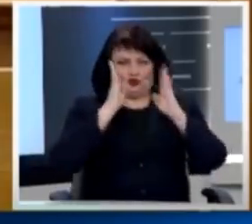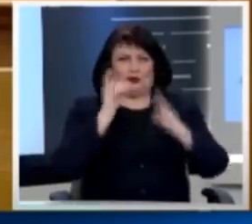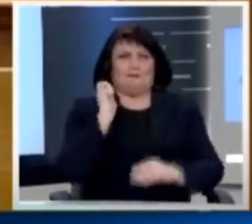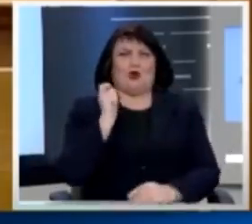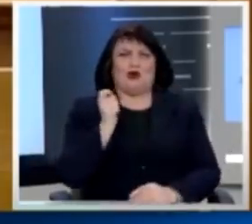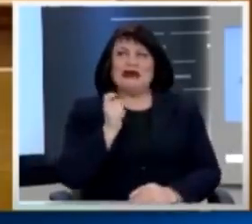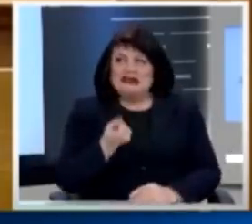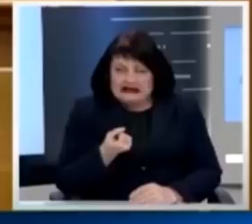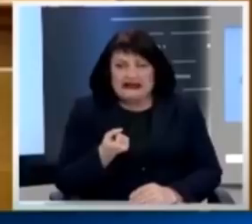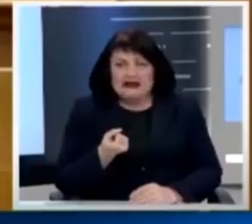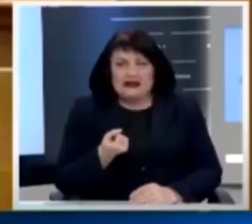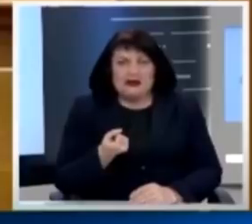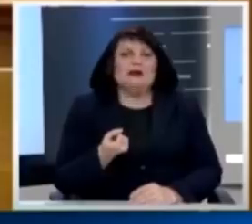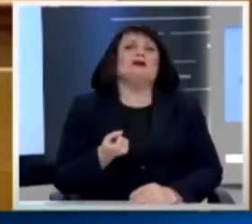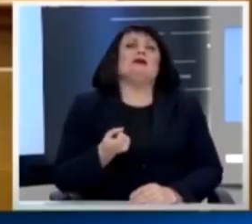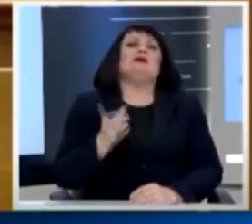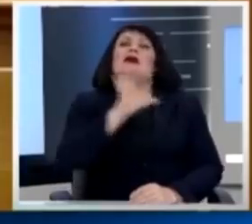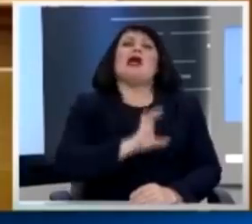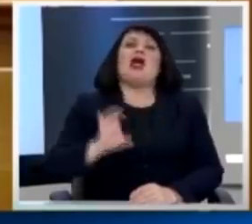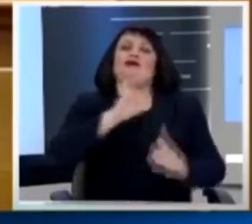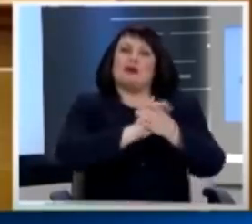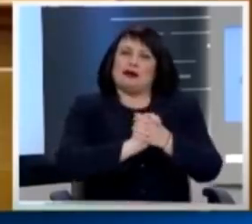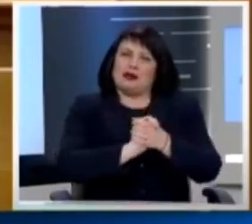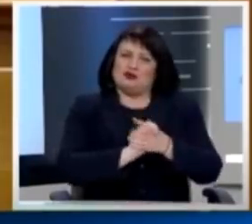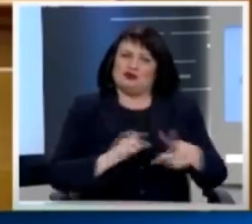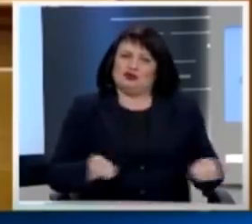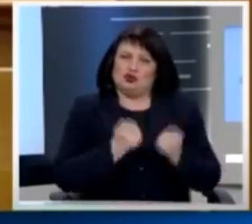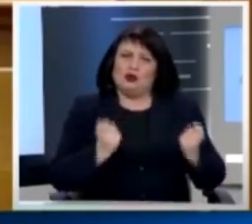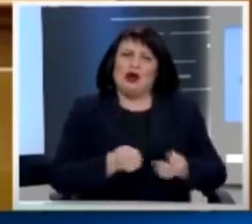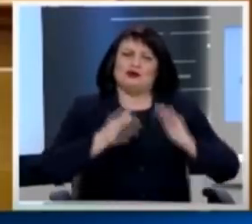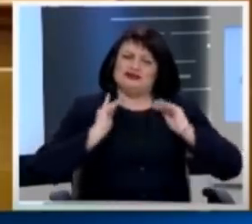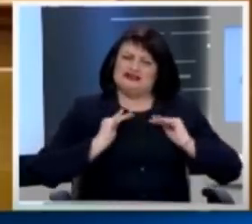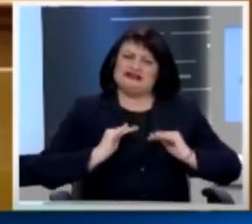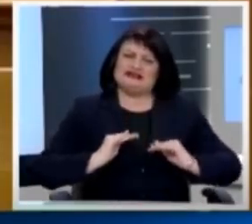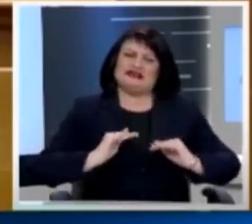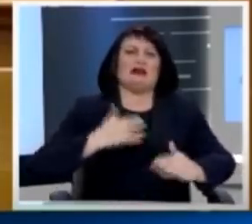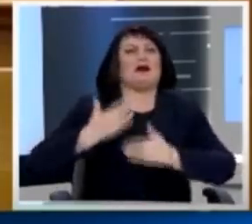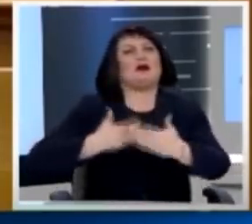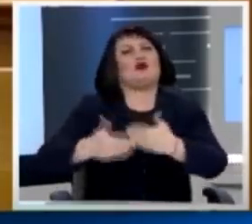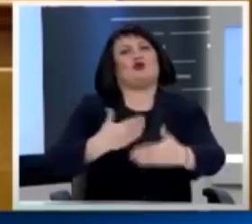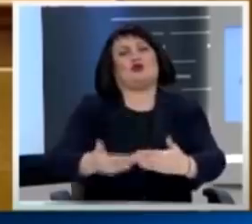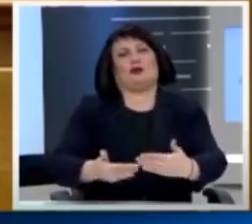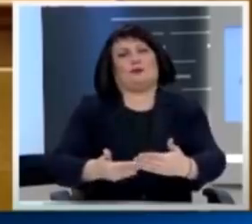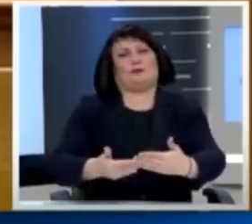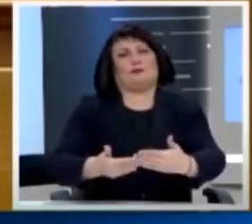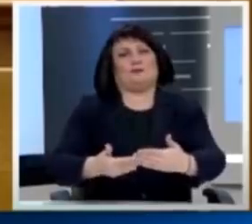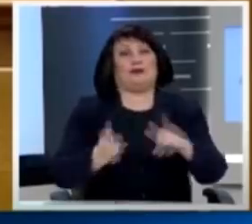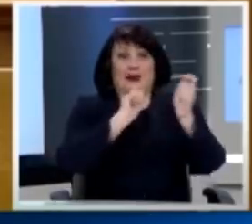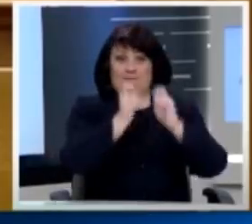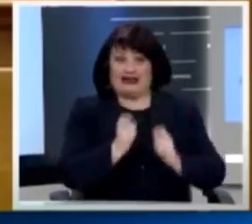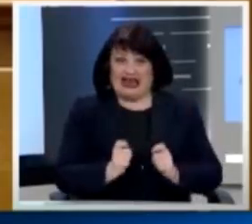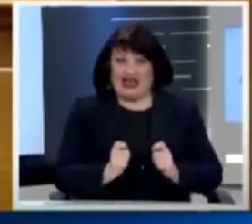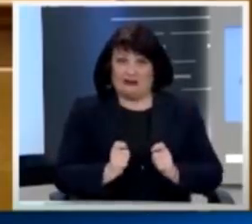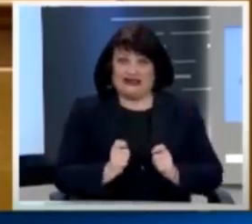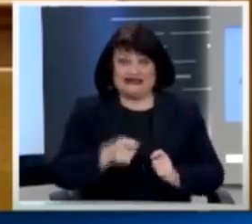που υλοποιείται σε ολόκληρη την Ευρωπαϊκή Ένωση, σταθερά και διαχρονικά. Από τις μεταρρυθμίσεις